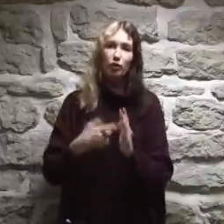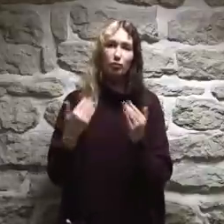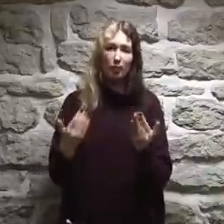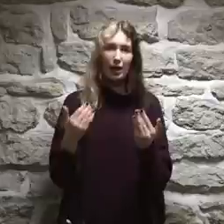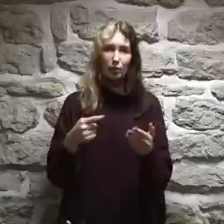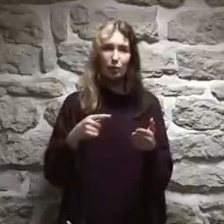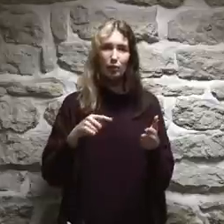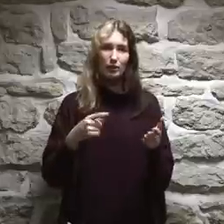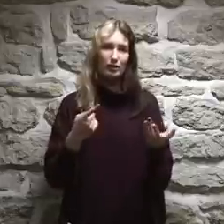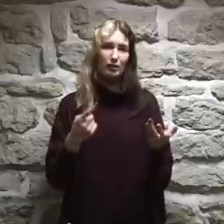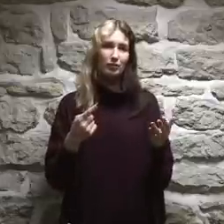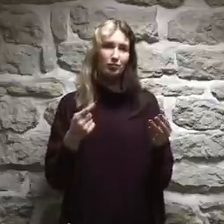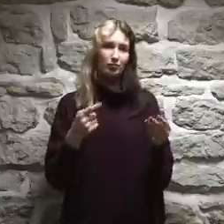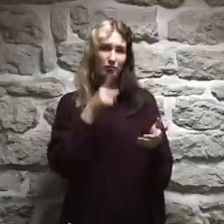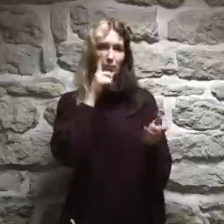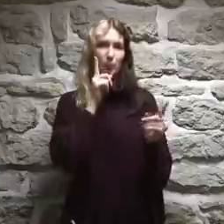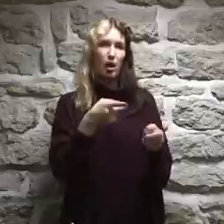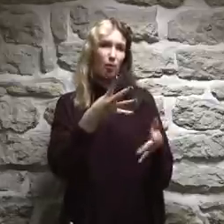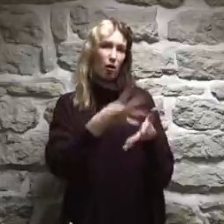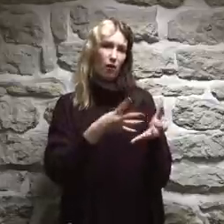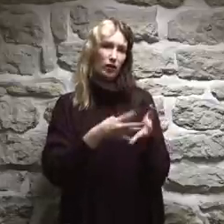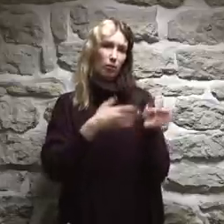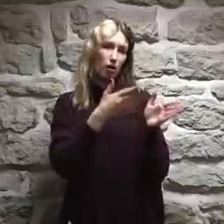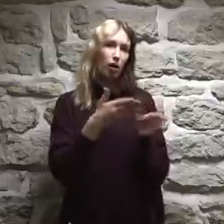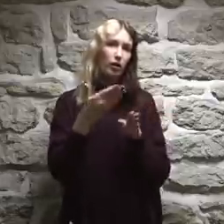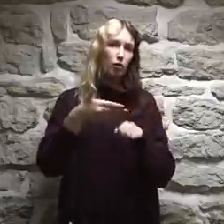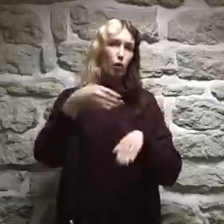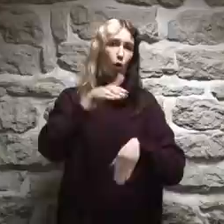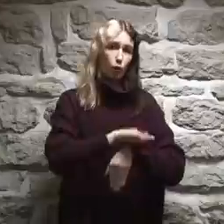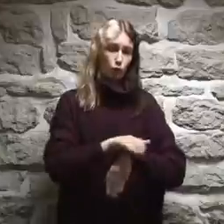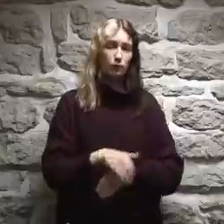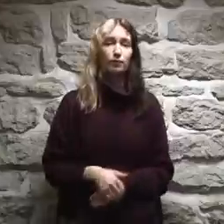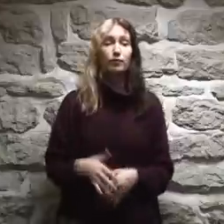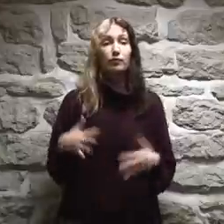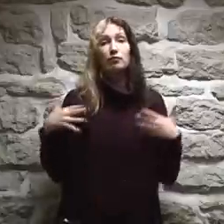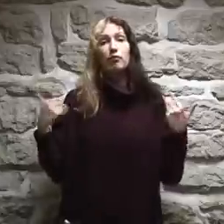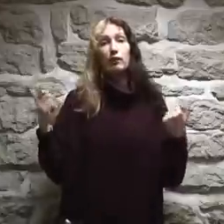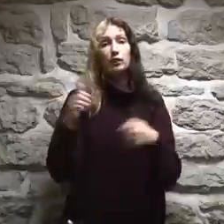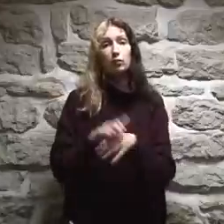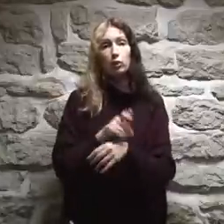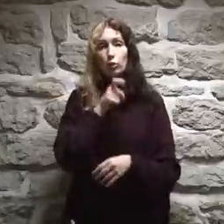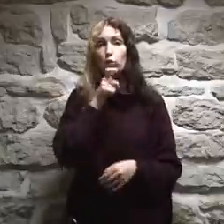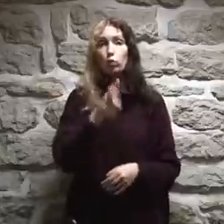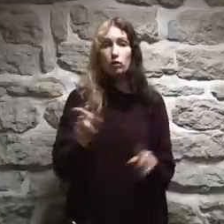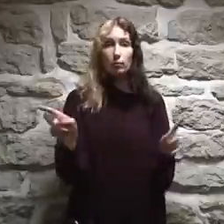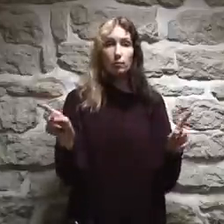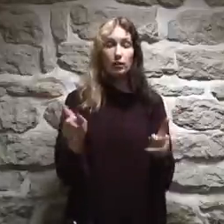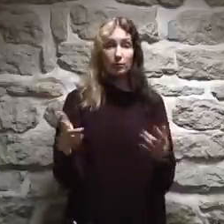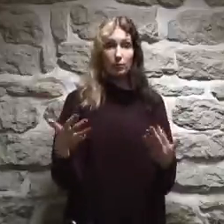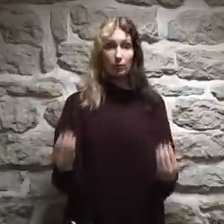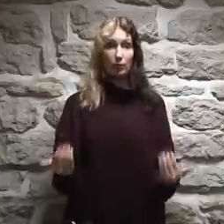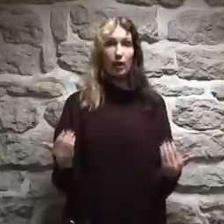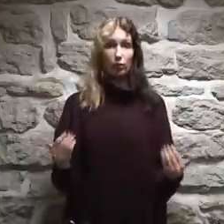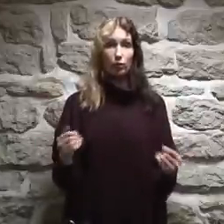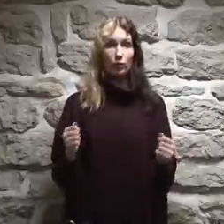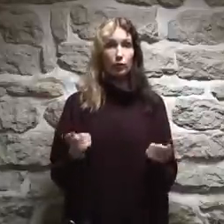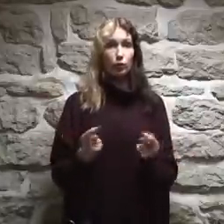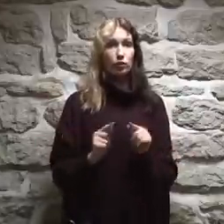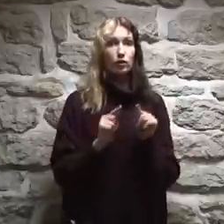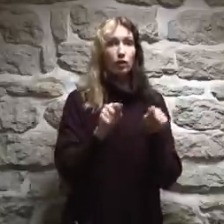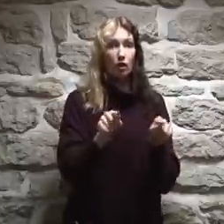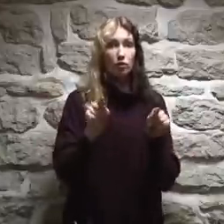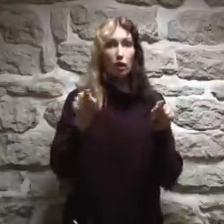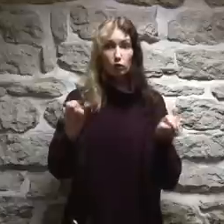Nii et sisuliselt terviseamet ütleb seda, et praegu isegi kui me läheb nakatumine